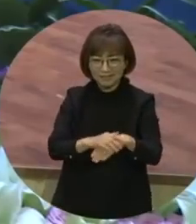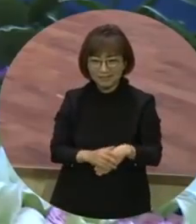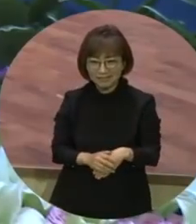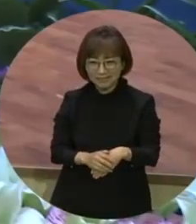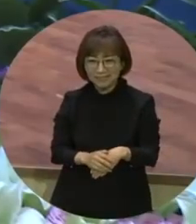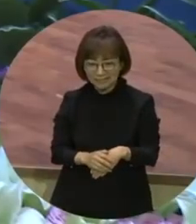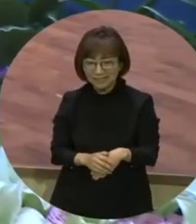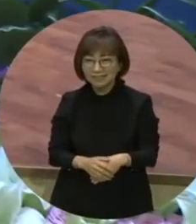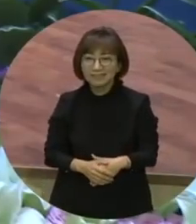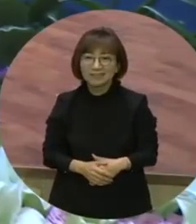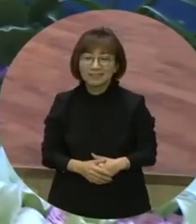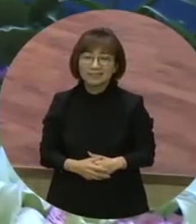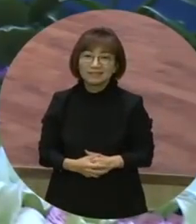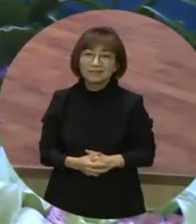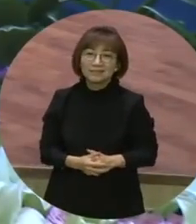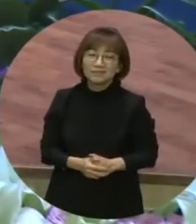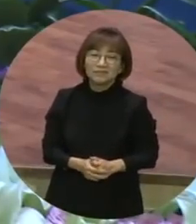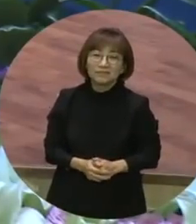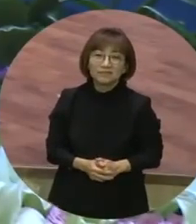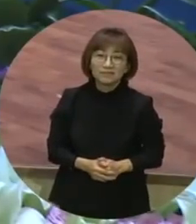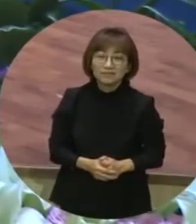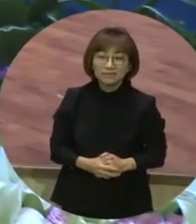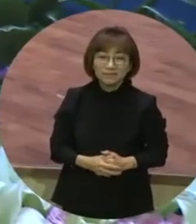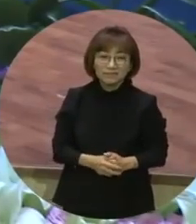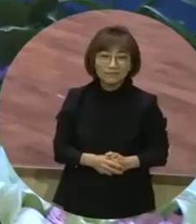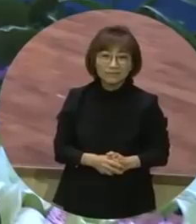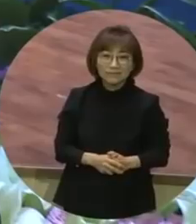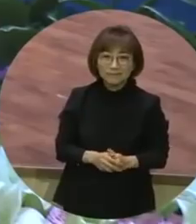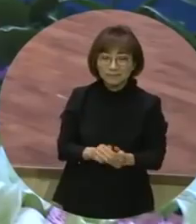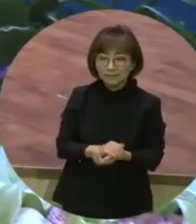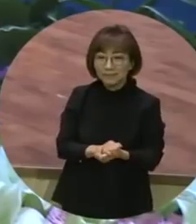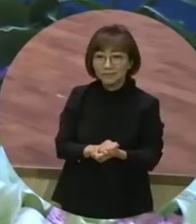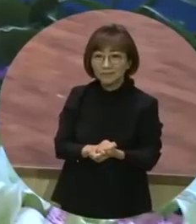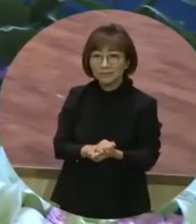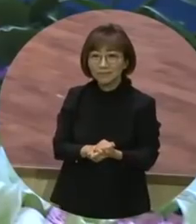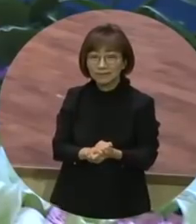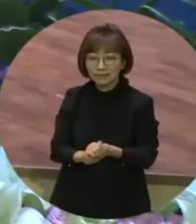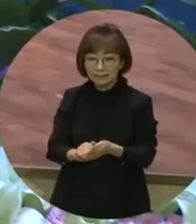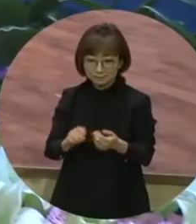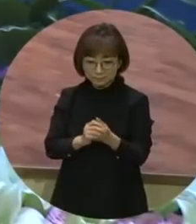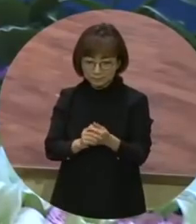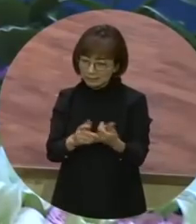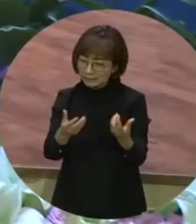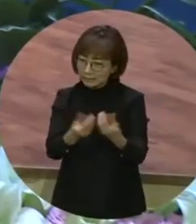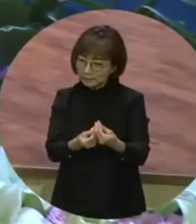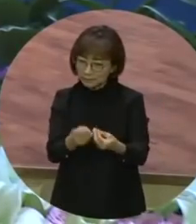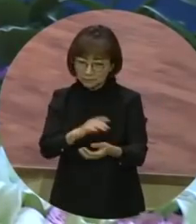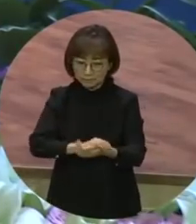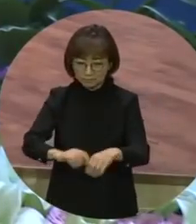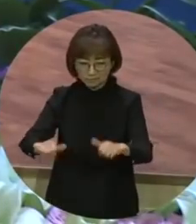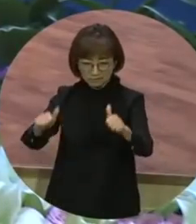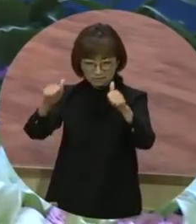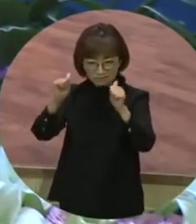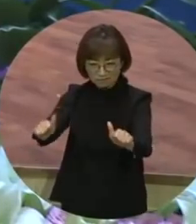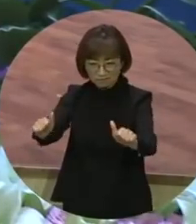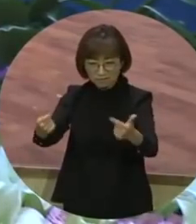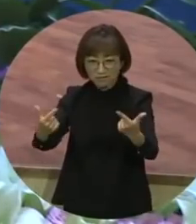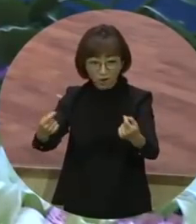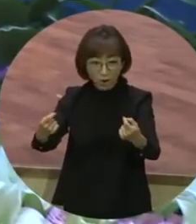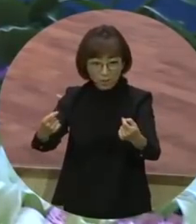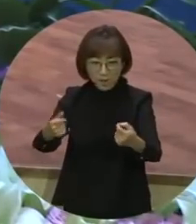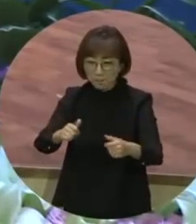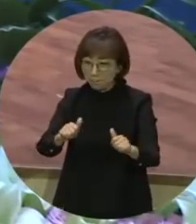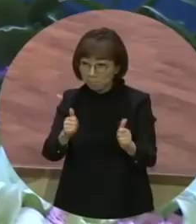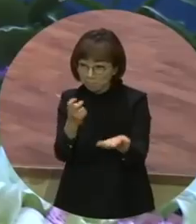영적인 삶을 사는데 마치 재판관이나 검열관 같은 시각을 가지고